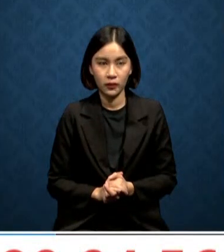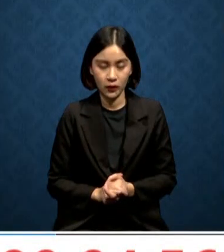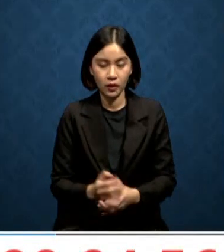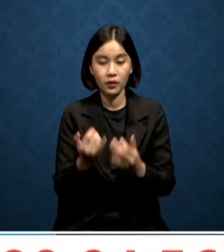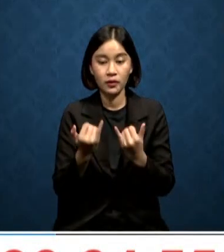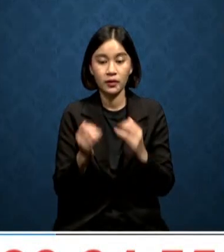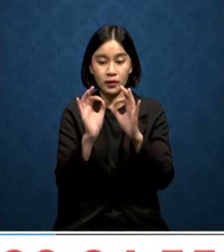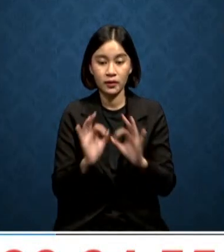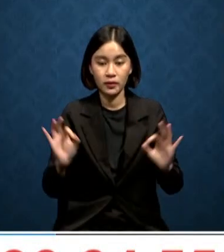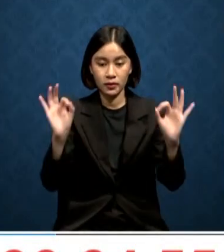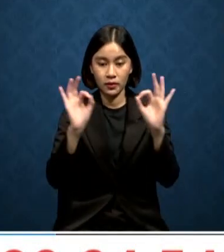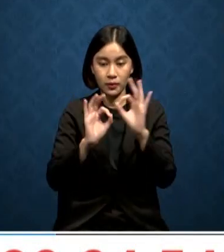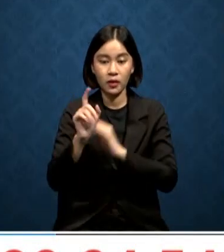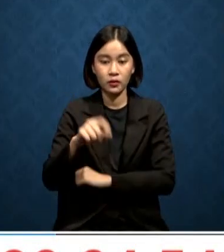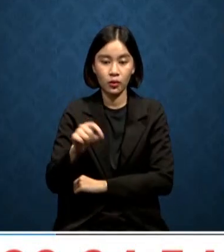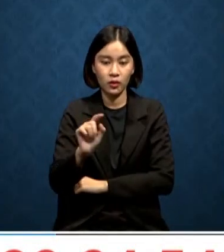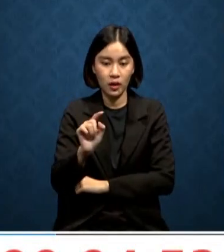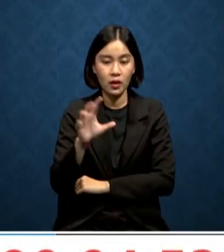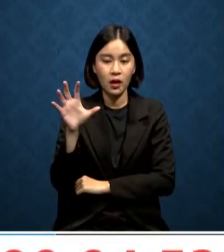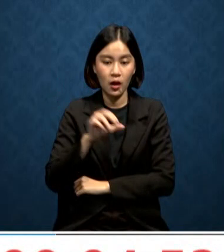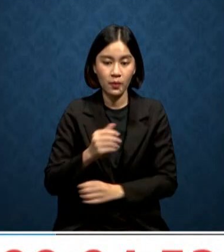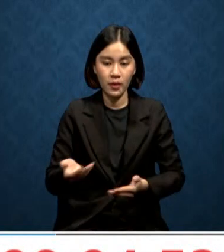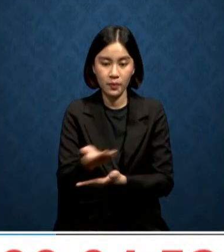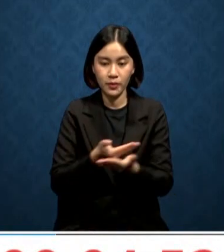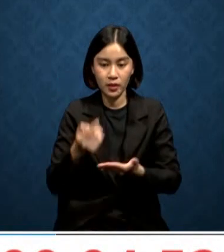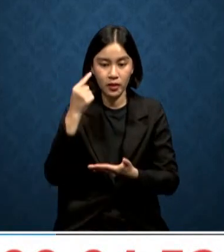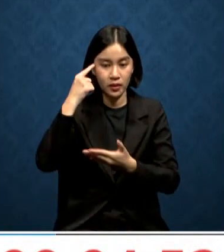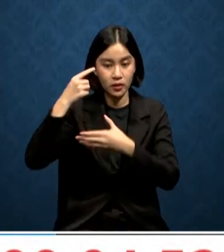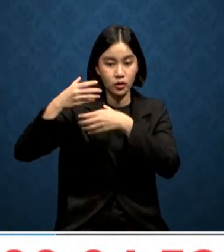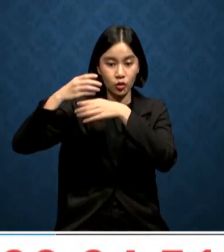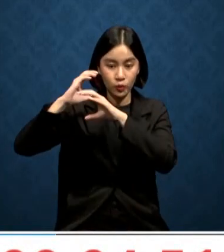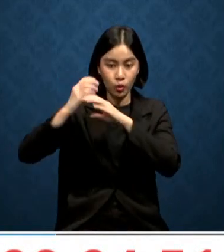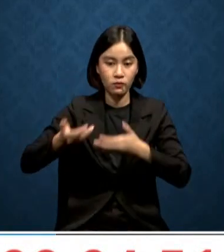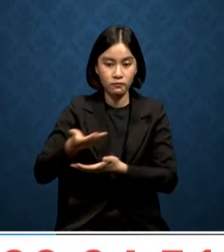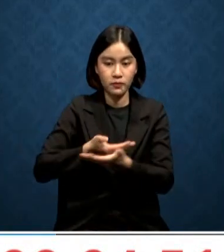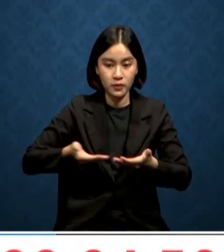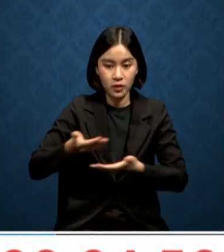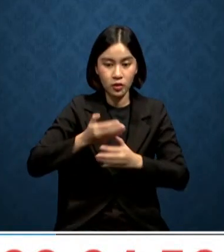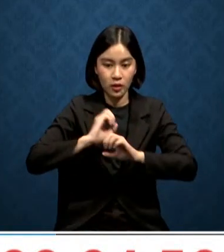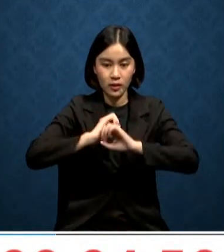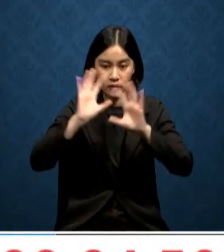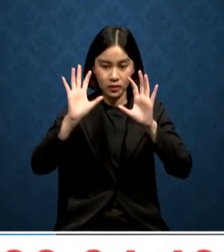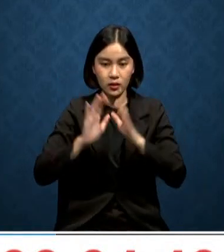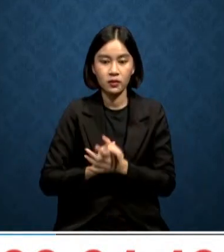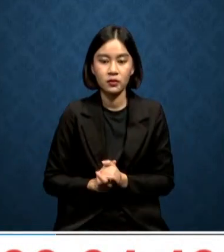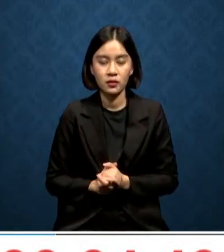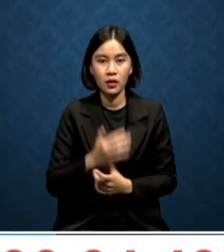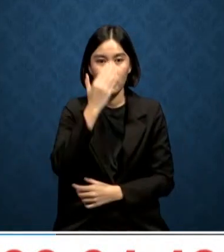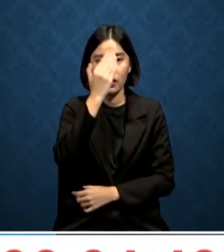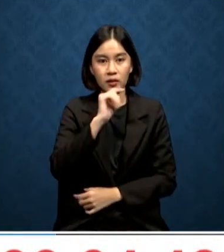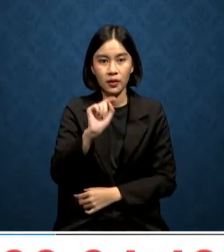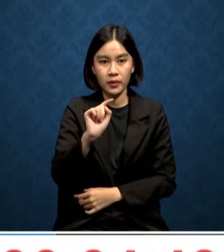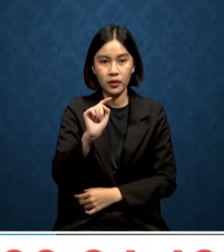ที่ควรนำมาพิจารณาทบทวนกันให้ถ่องแท้นะครับเพราะว่า